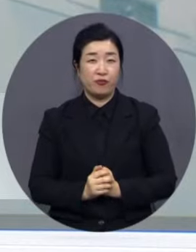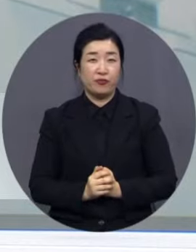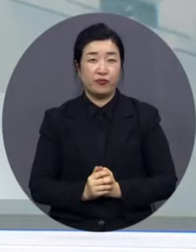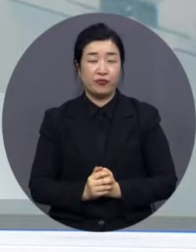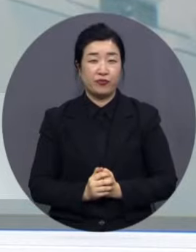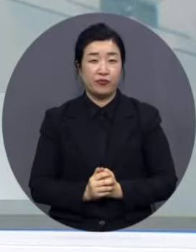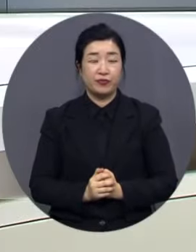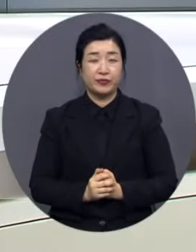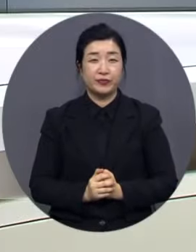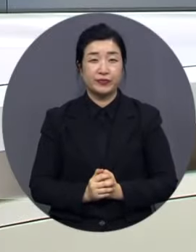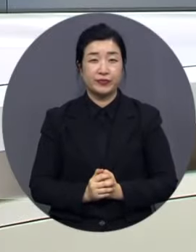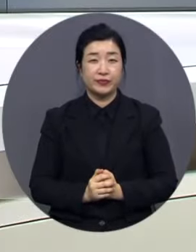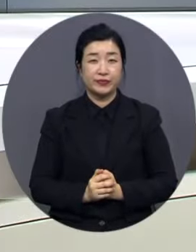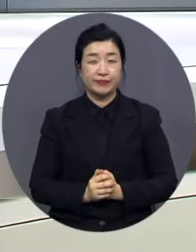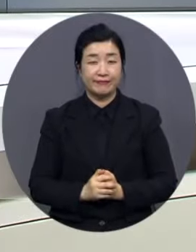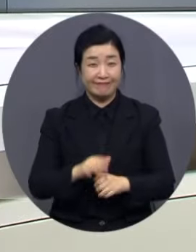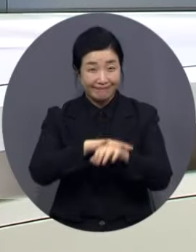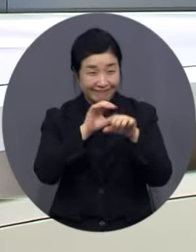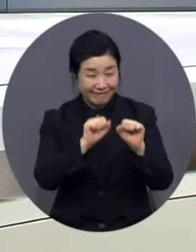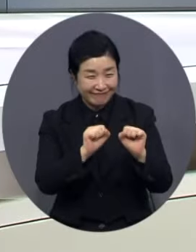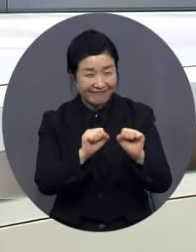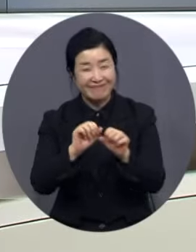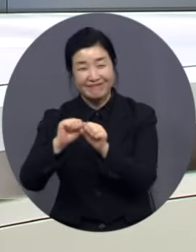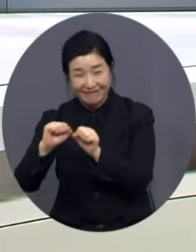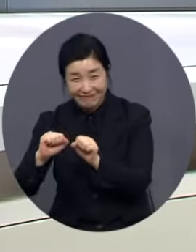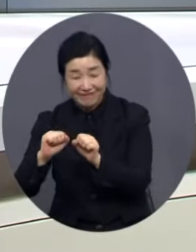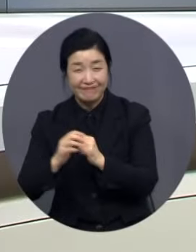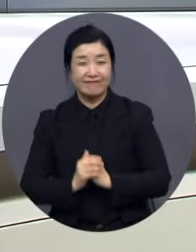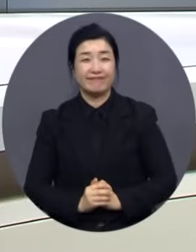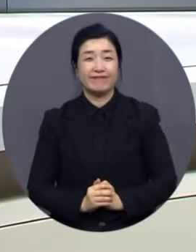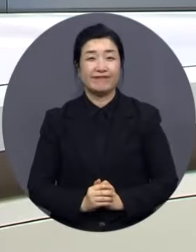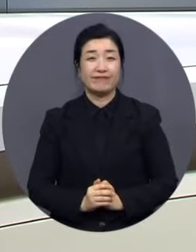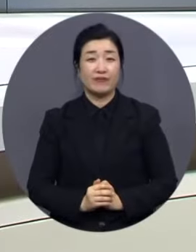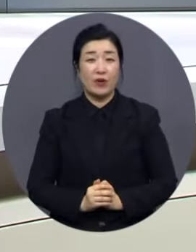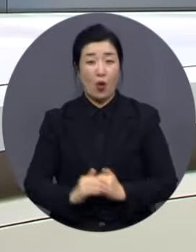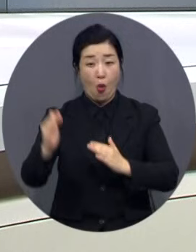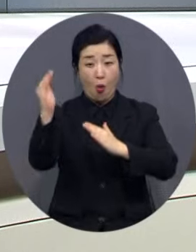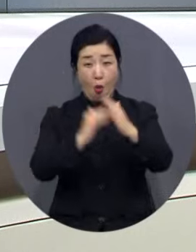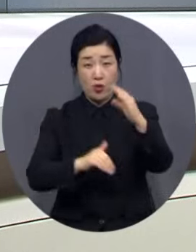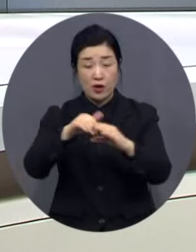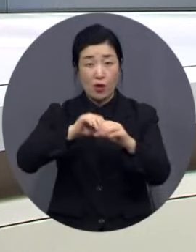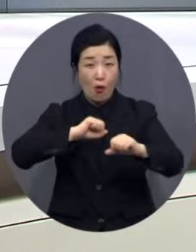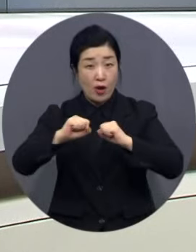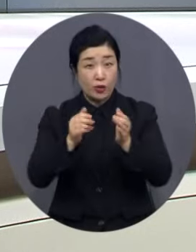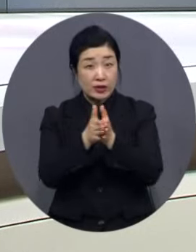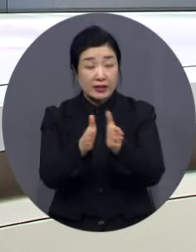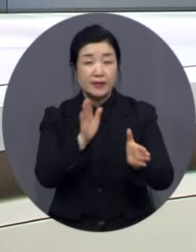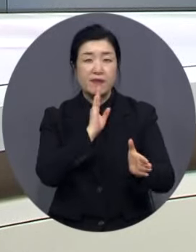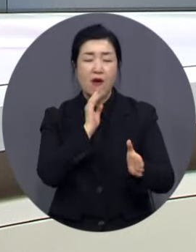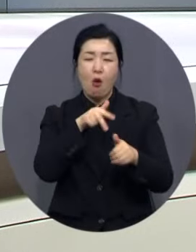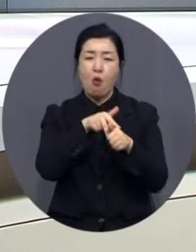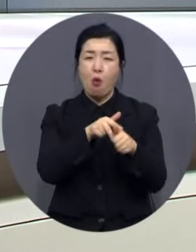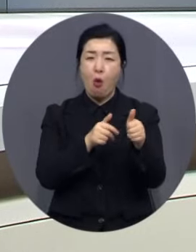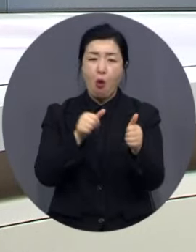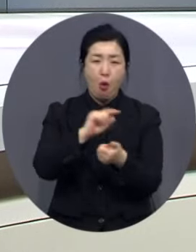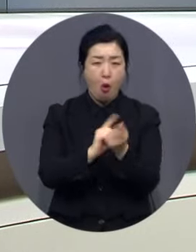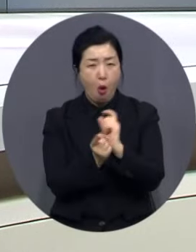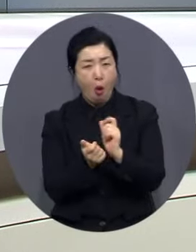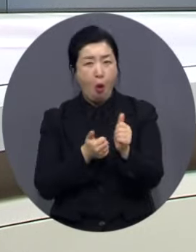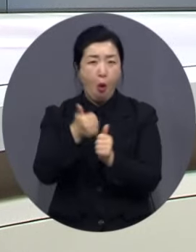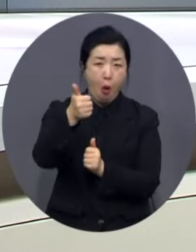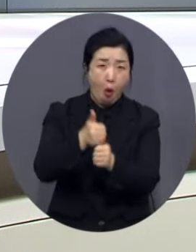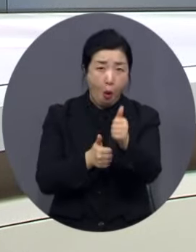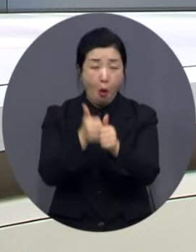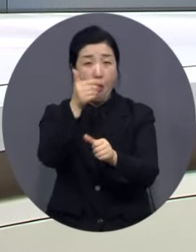함께 분석을 해보도록 하죠 조기자님 안녕하세요 예 안녕하세요네 자이 공식 선거 운동이 시작되면서 후보들 아주 치열하게 선거전